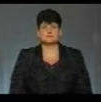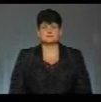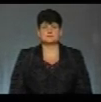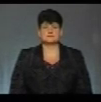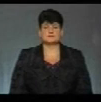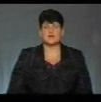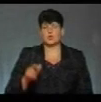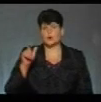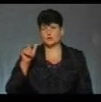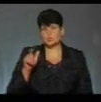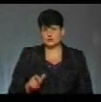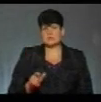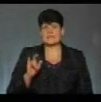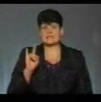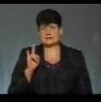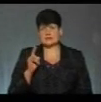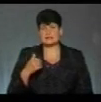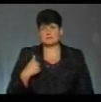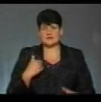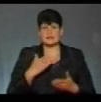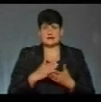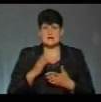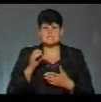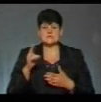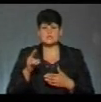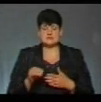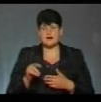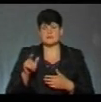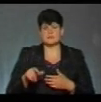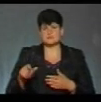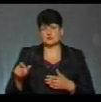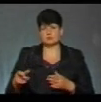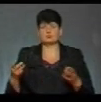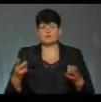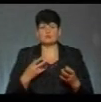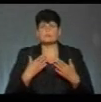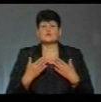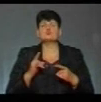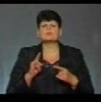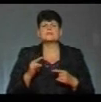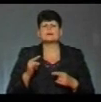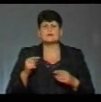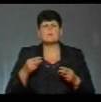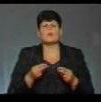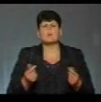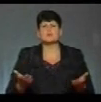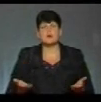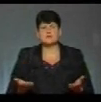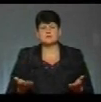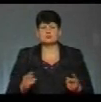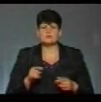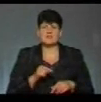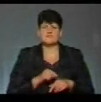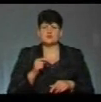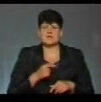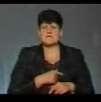Людина, дитина, ми соціальні істоти, так, створіння, ми потребуємо спілкування. Чому дитина пропадає? Тому що вона відчуває